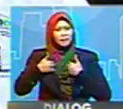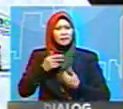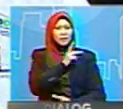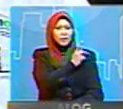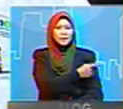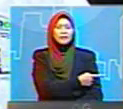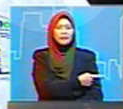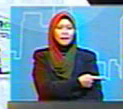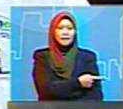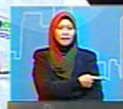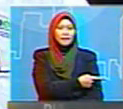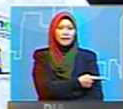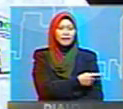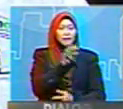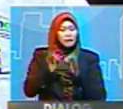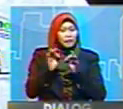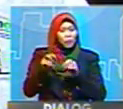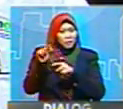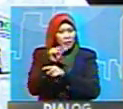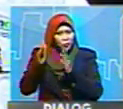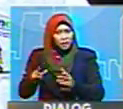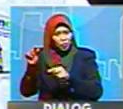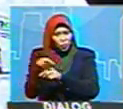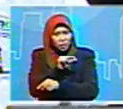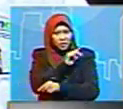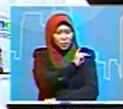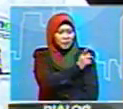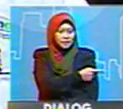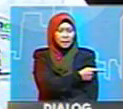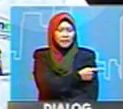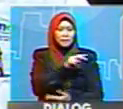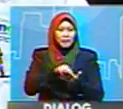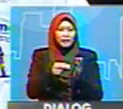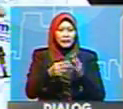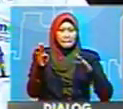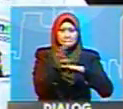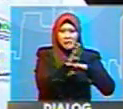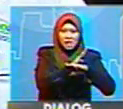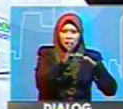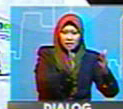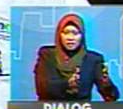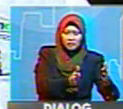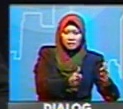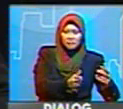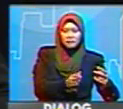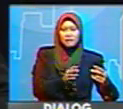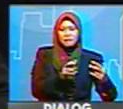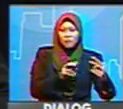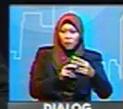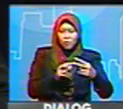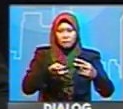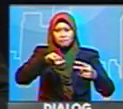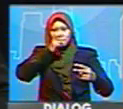menggunakan kuasa tentu saja akhirnya peniaga yang minoriti ni akan mengikut kehendak pengguna jadi